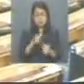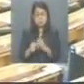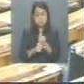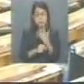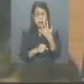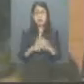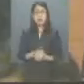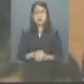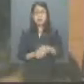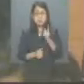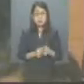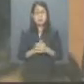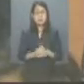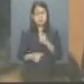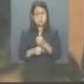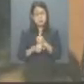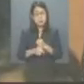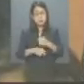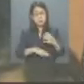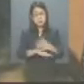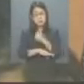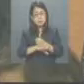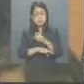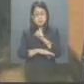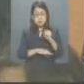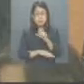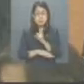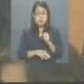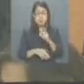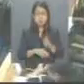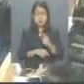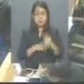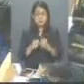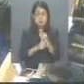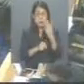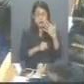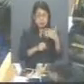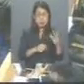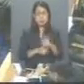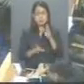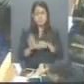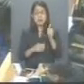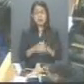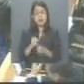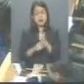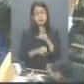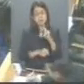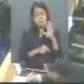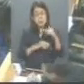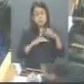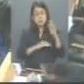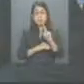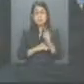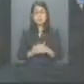างการเมืองทั้งก่อนและหลังเป็นสสร.5ปีด้วยส่วนวัยวุฒิไม่เพียงแค่35ปีบริบูรณ์แต่ควรมีวุ